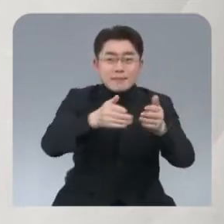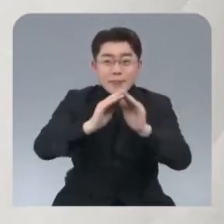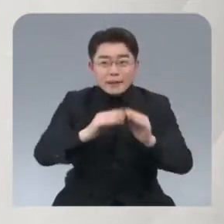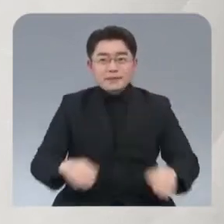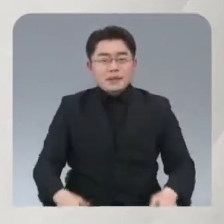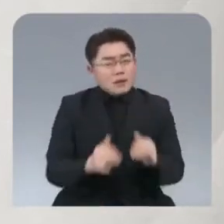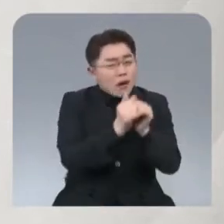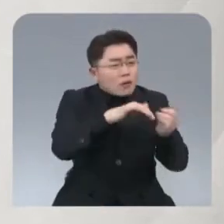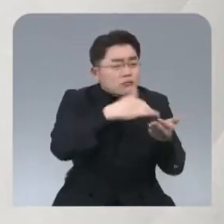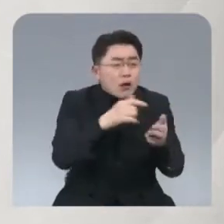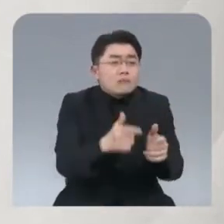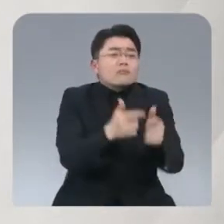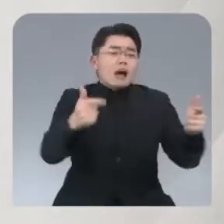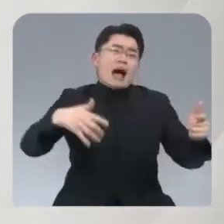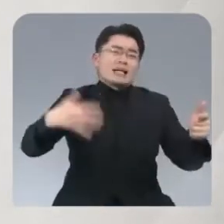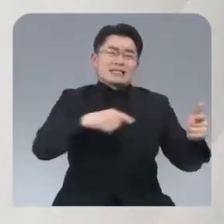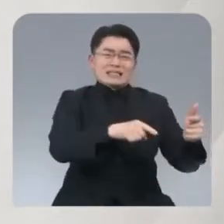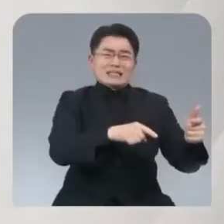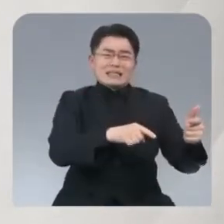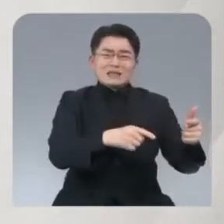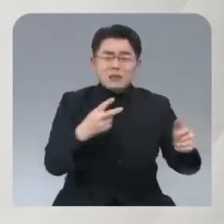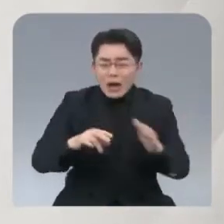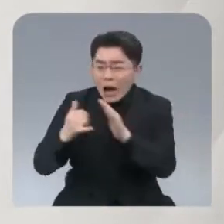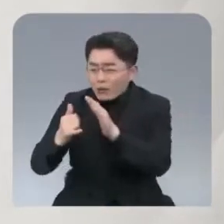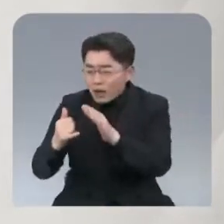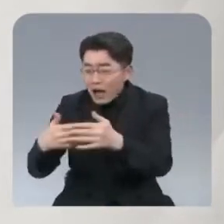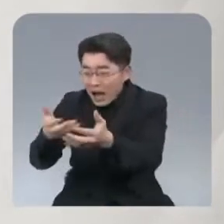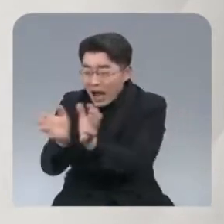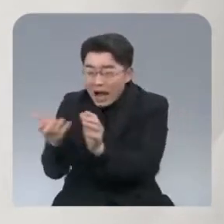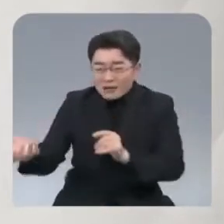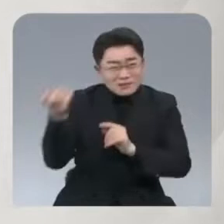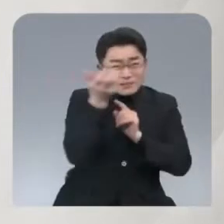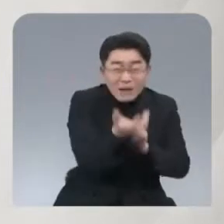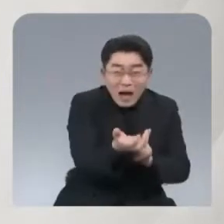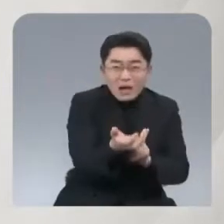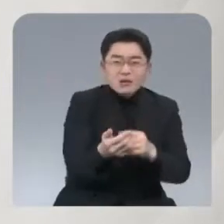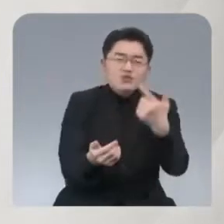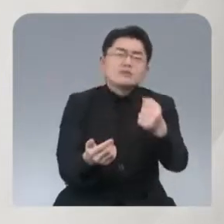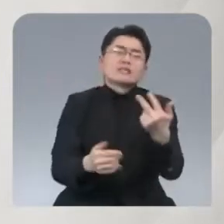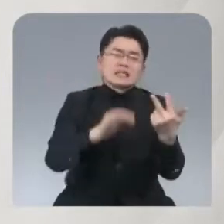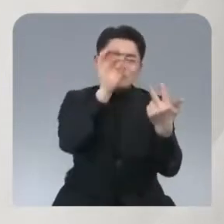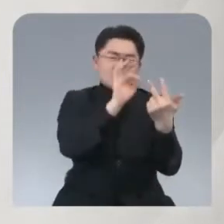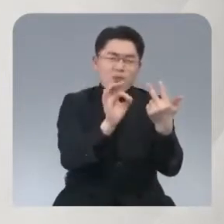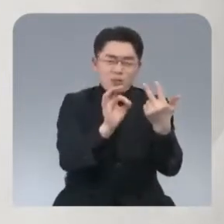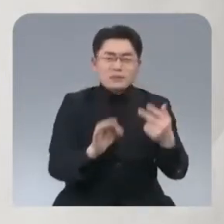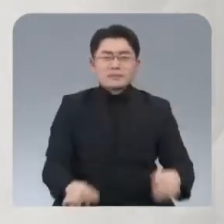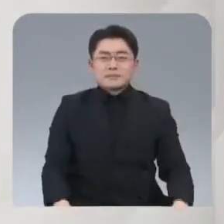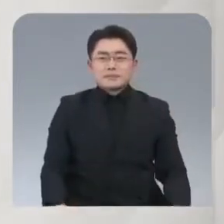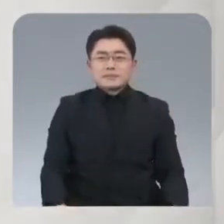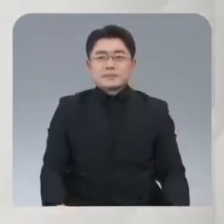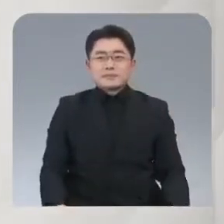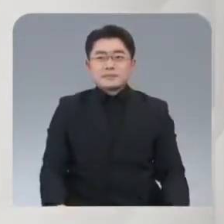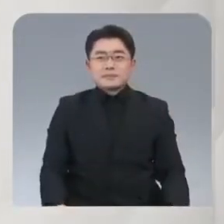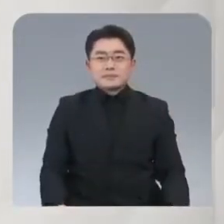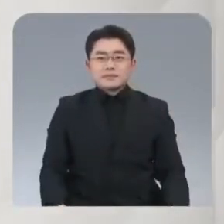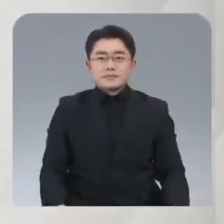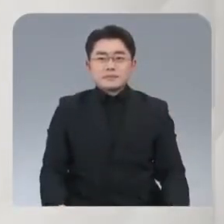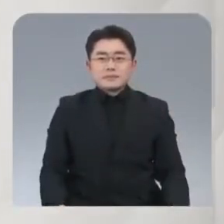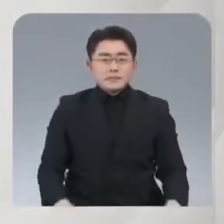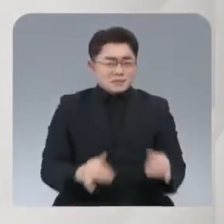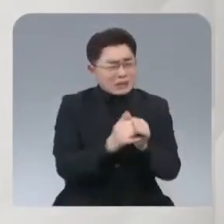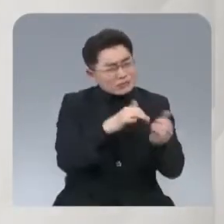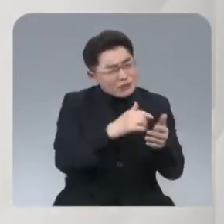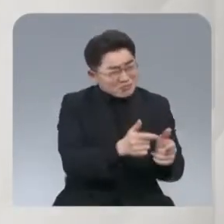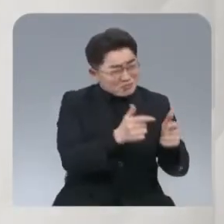인구를 채우지 못했고 가족과 함께 이주한 공공기관 직원은 67% 수준입니다 인구가 늘어